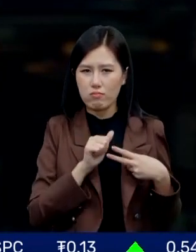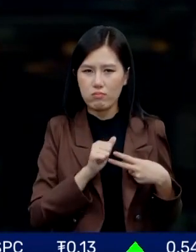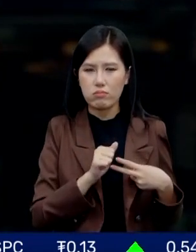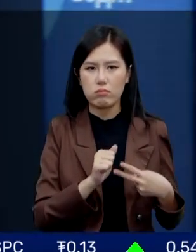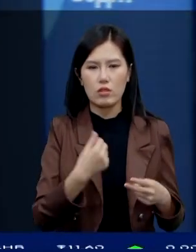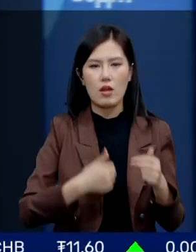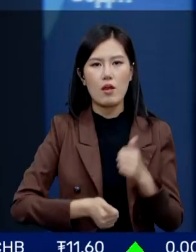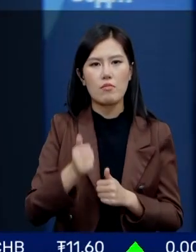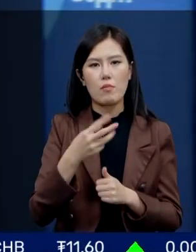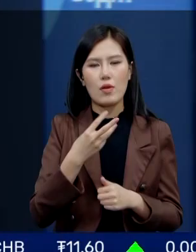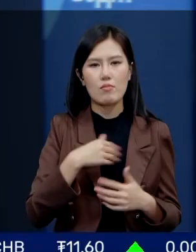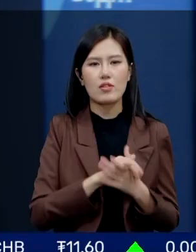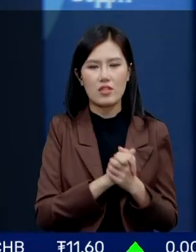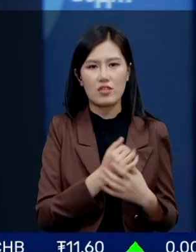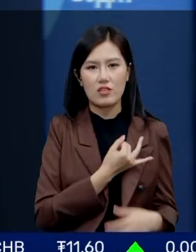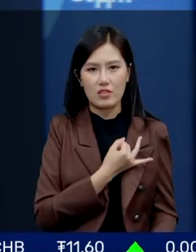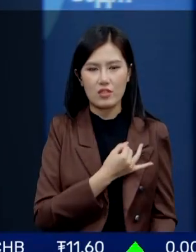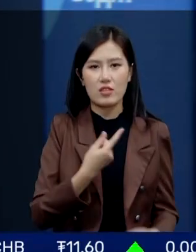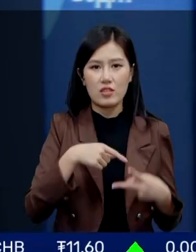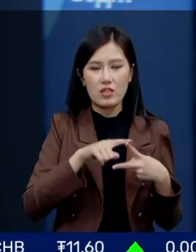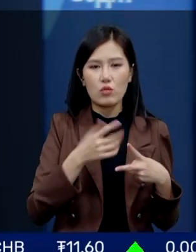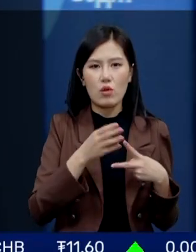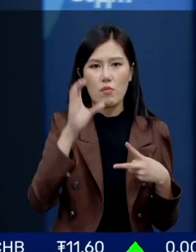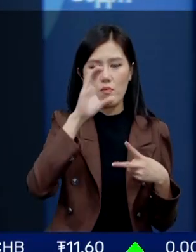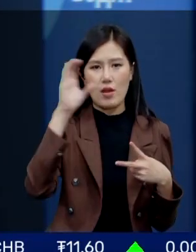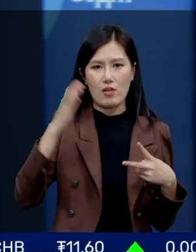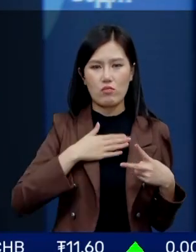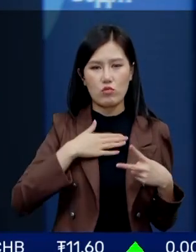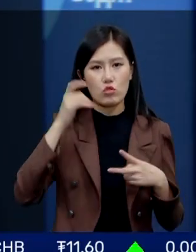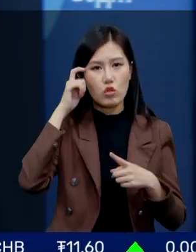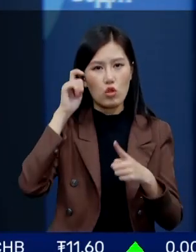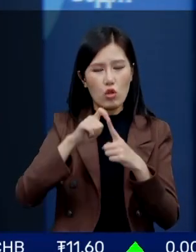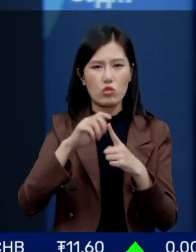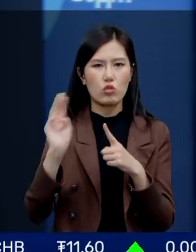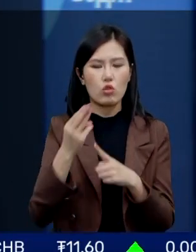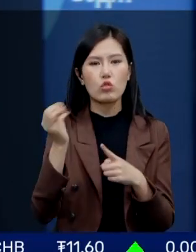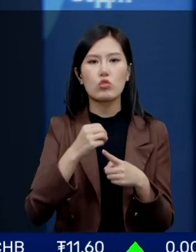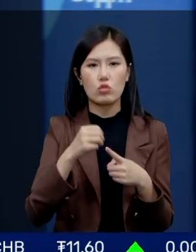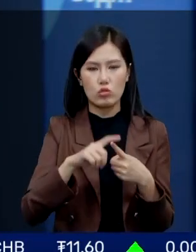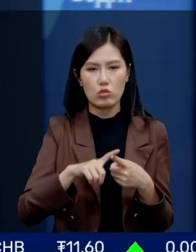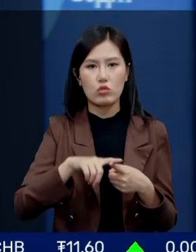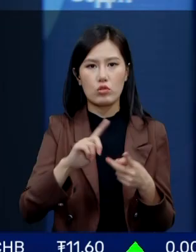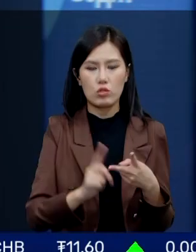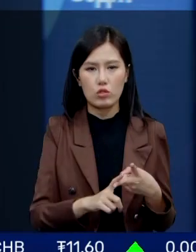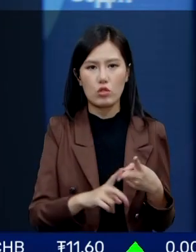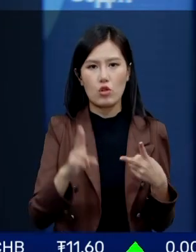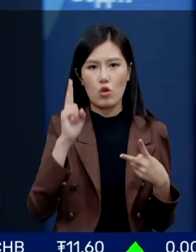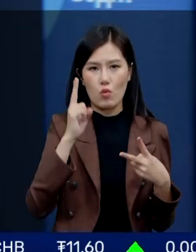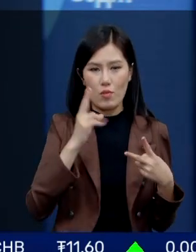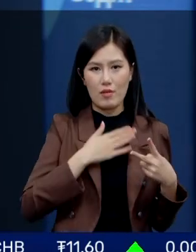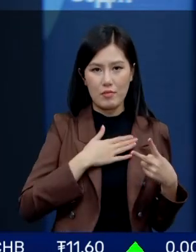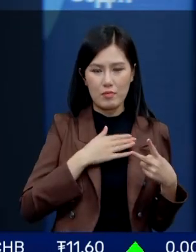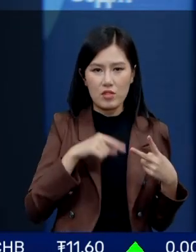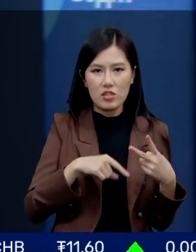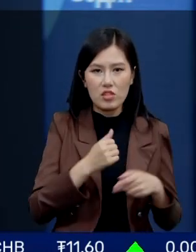гэж найддаг. Нэгдүгээр байгууллагын зорилго маш тодорхой байх хэрэгтэй. За компаниг өнөөдөр энэ жил энэ сар за яг